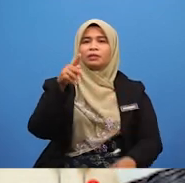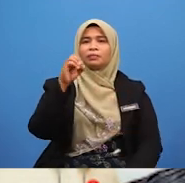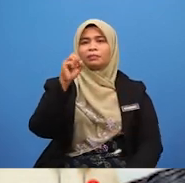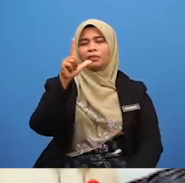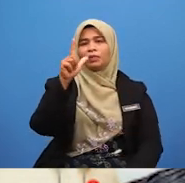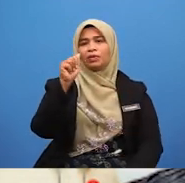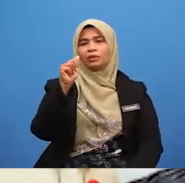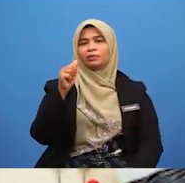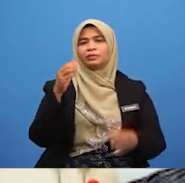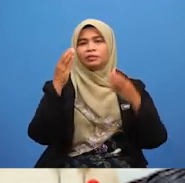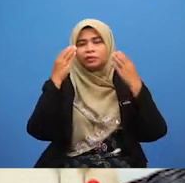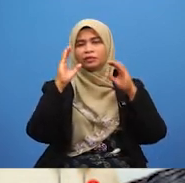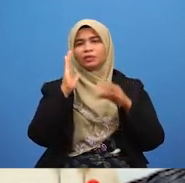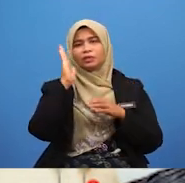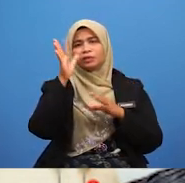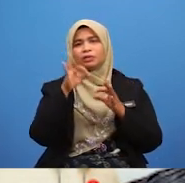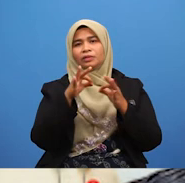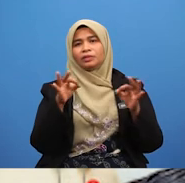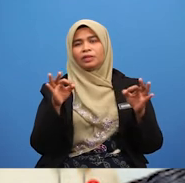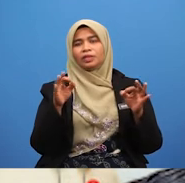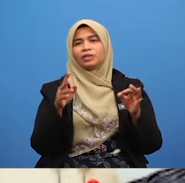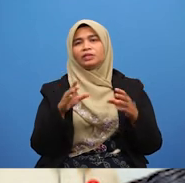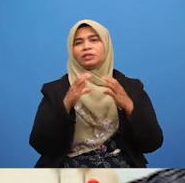akan menghuraikan kaedah memindahkan tanda pola.